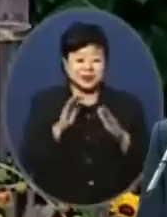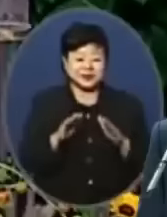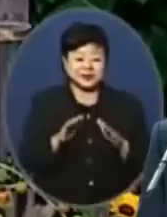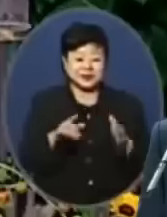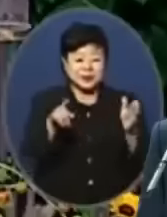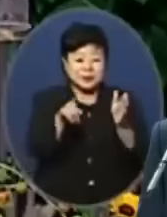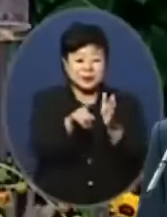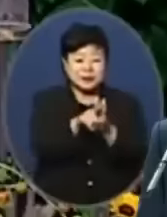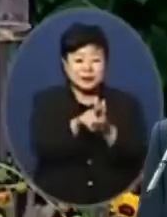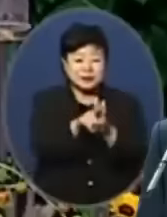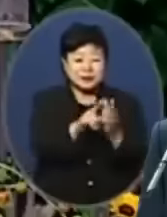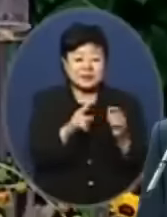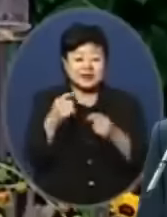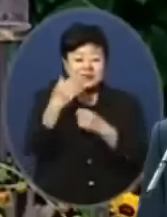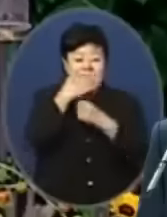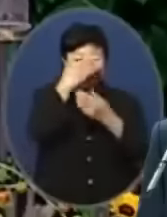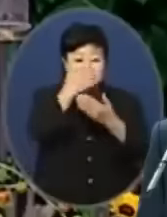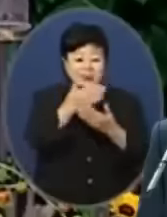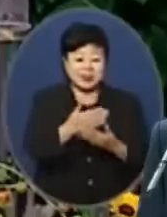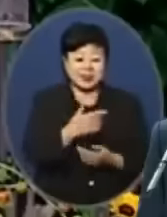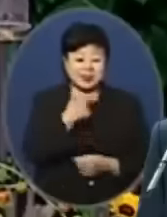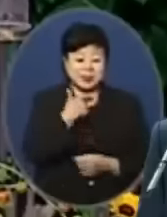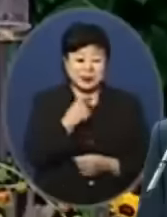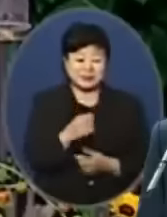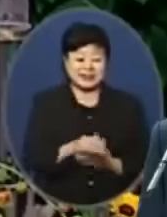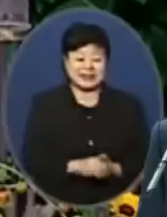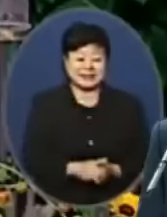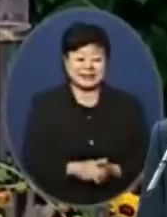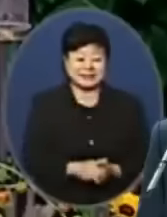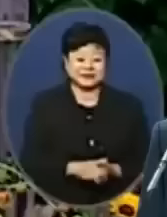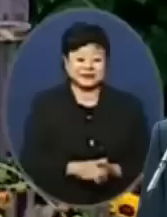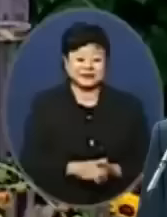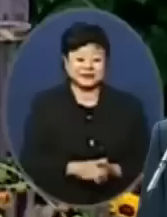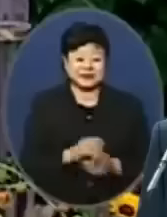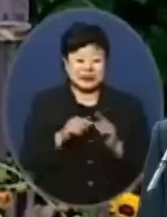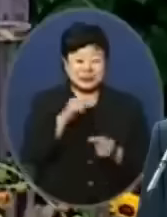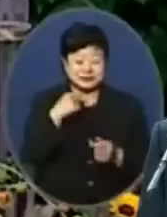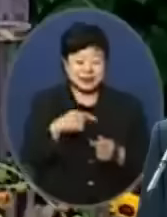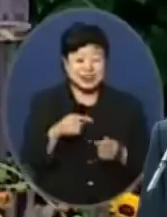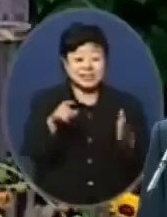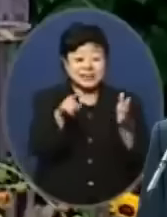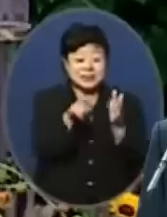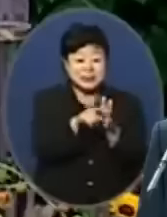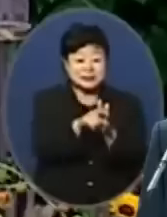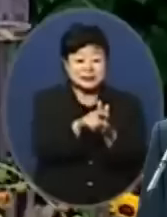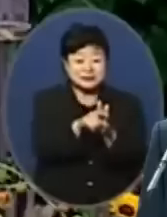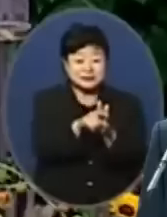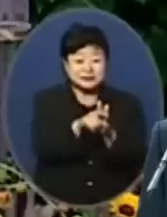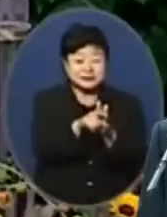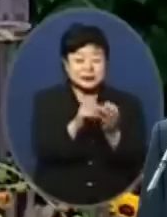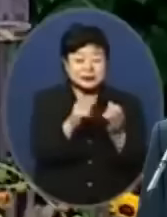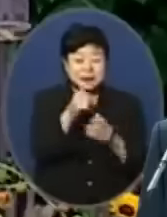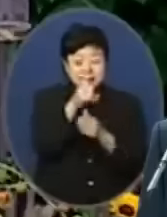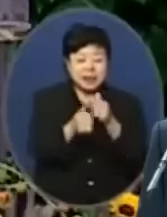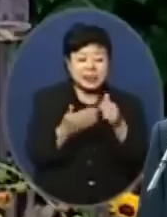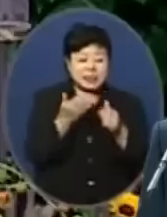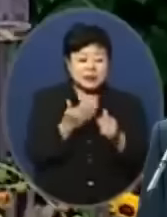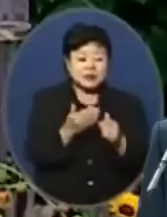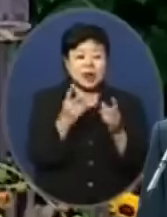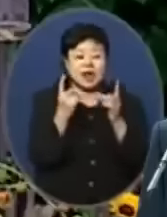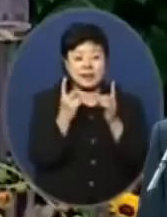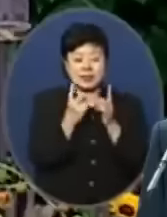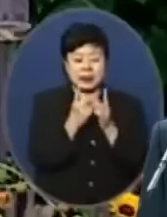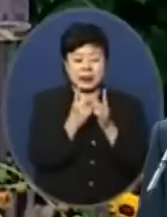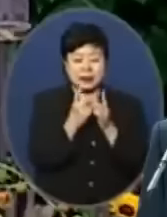저는 믿음이라는 제목으로 은혜를 나누겠습니다. 성경에 가르친 믿음은 인간이 하나님과